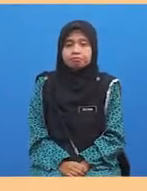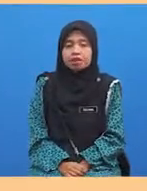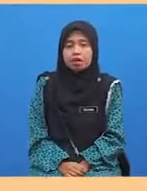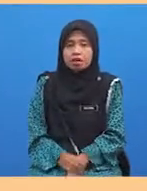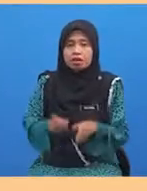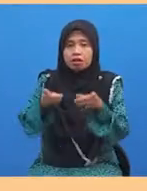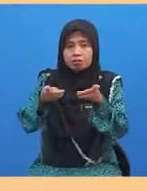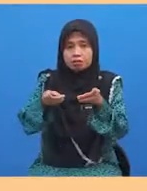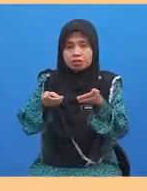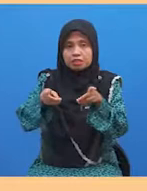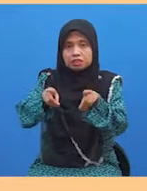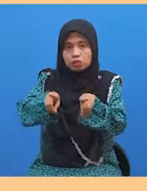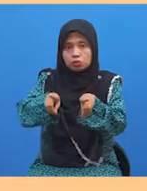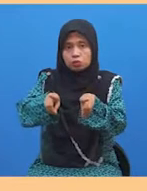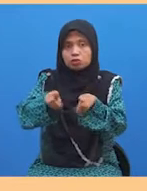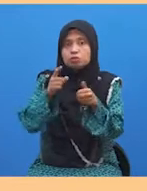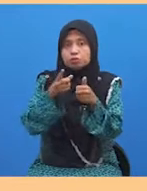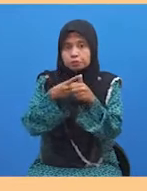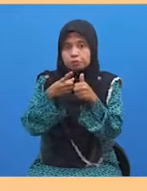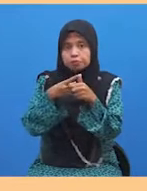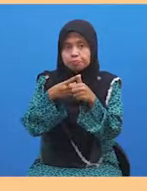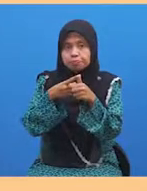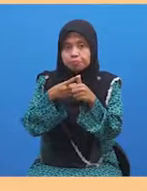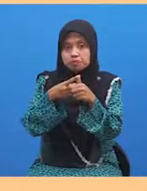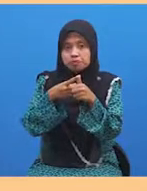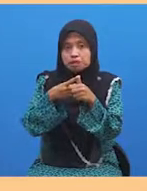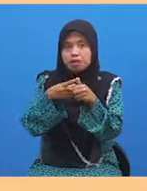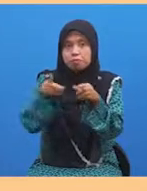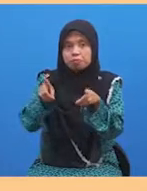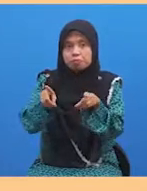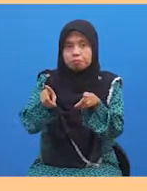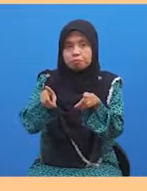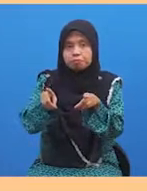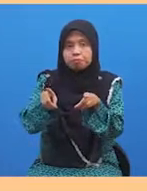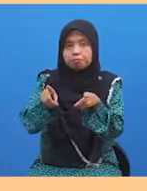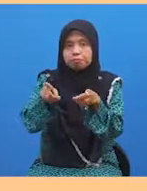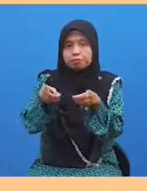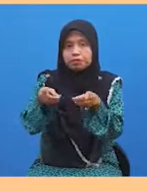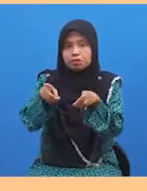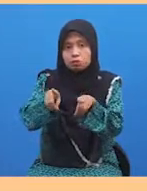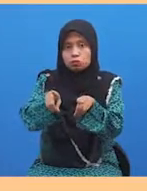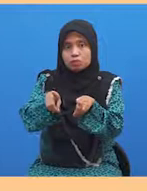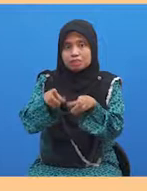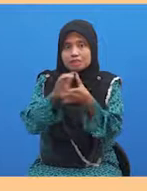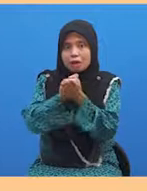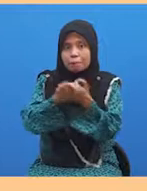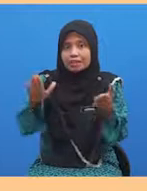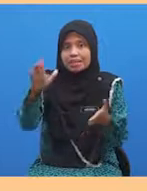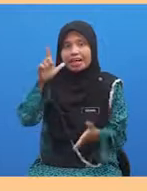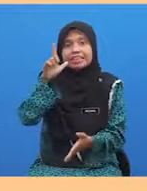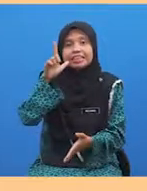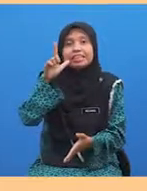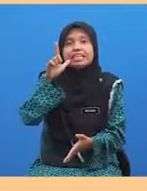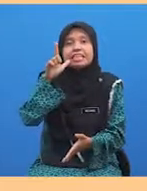Peristiwa pertama ialah peristiwa Daniel menyelamatkan Lily yang